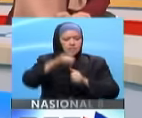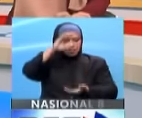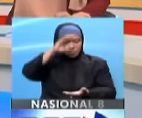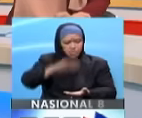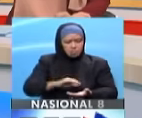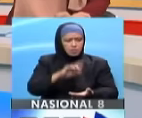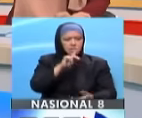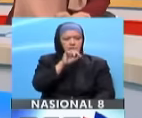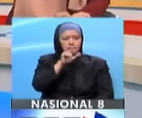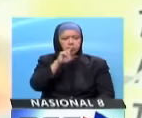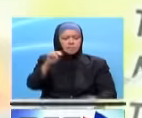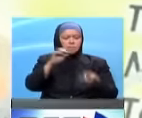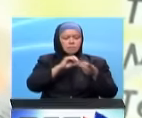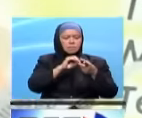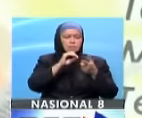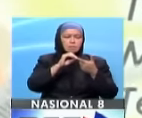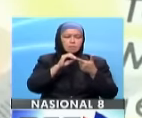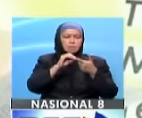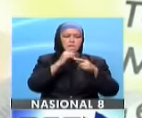ini.